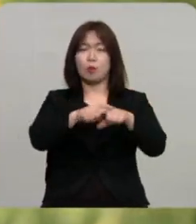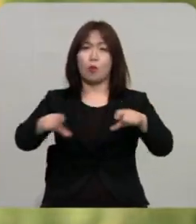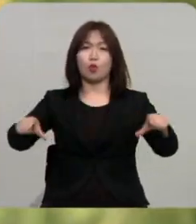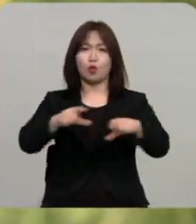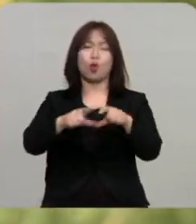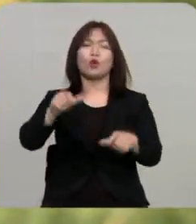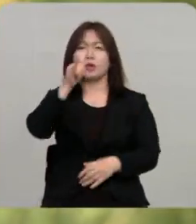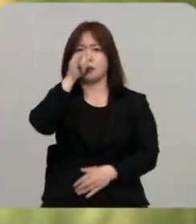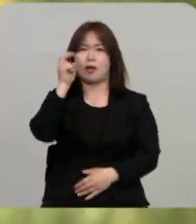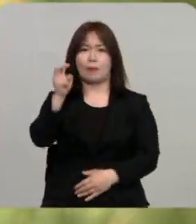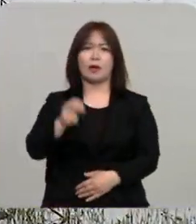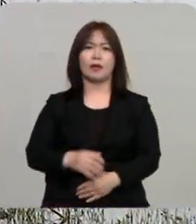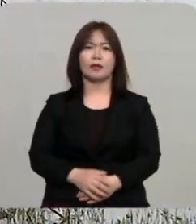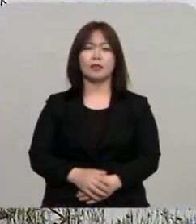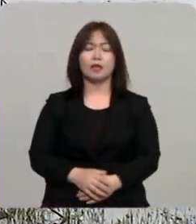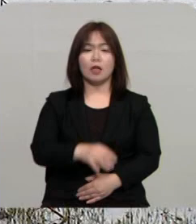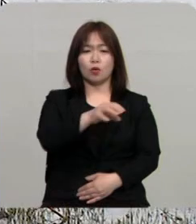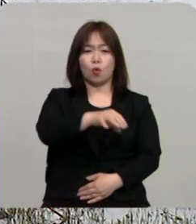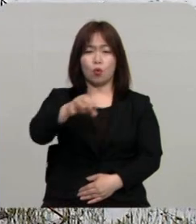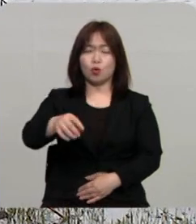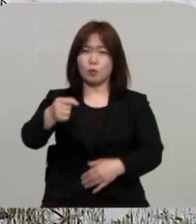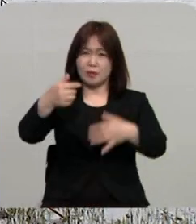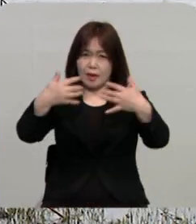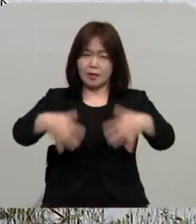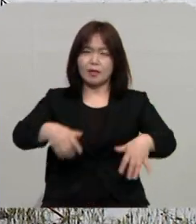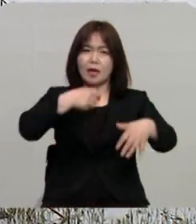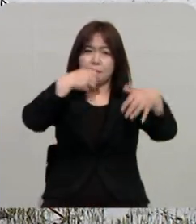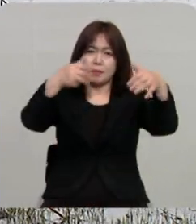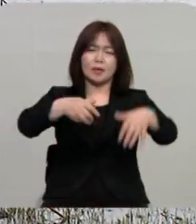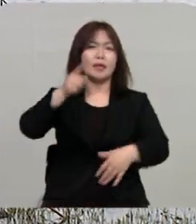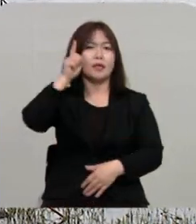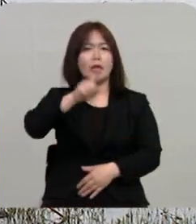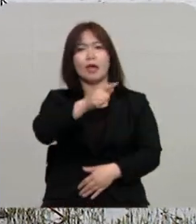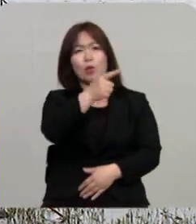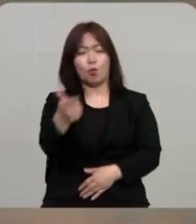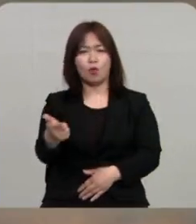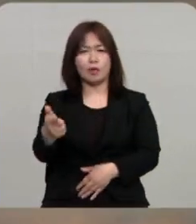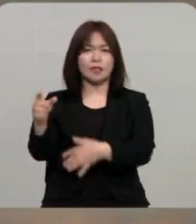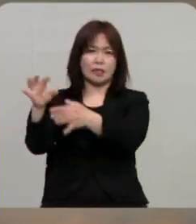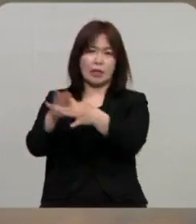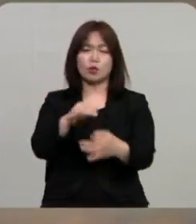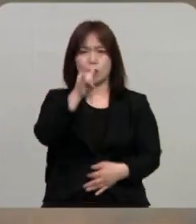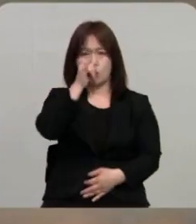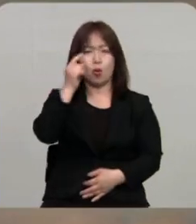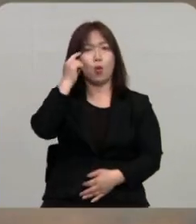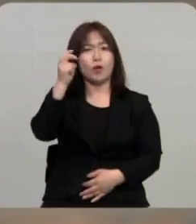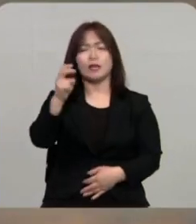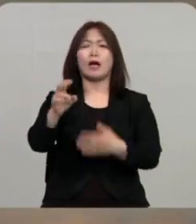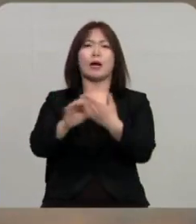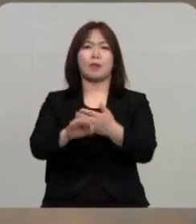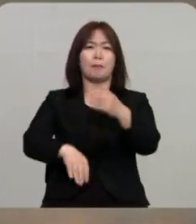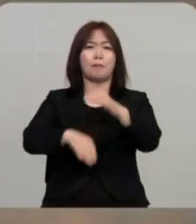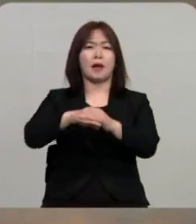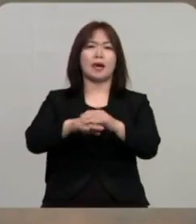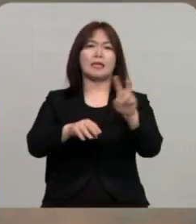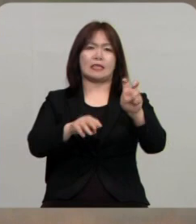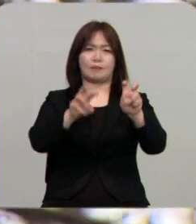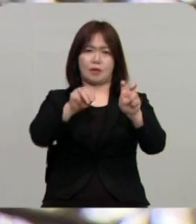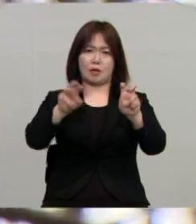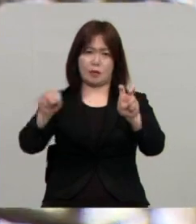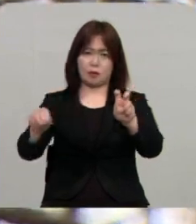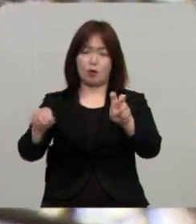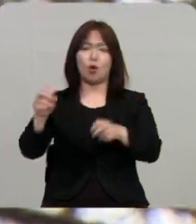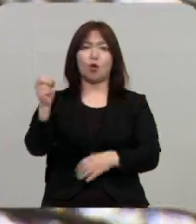수준을 보이겠습니다. 곳에 따라 약하게 내리는 비는 내일 오후까지 이어지겠으며 예상 강수량은 최고